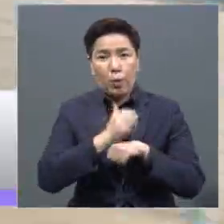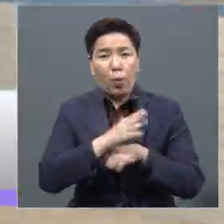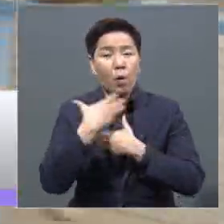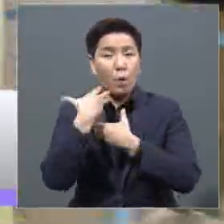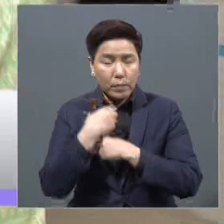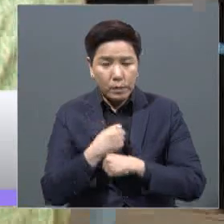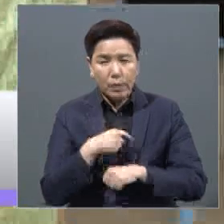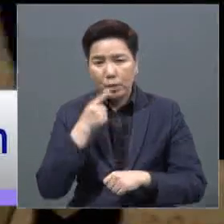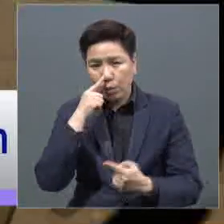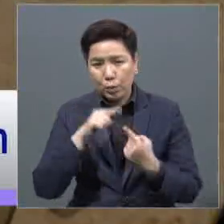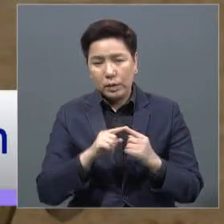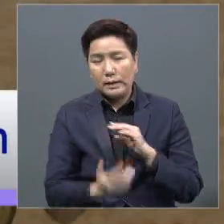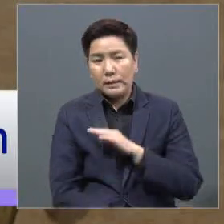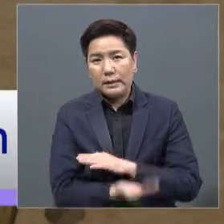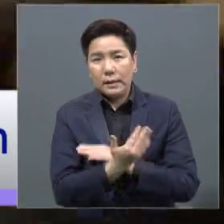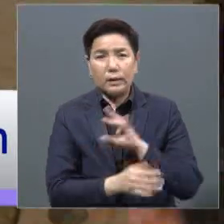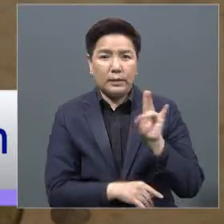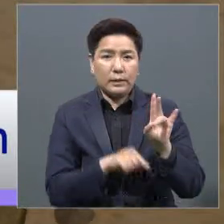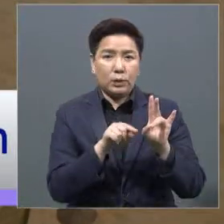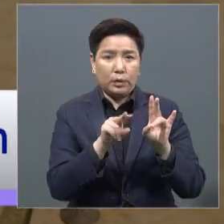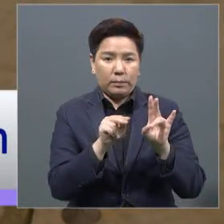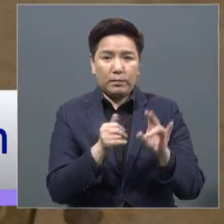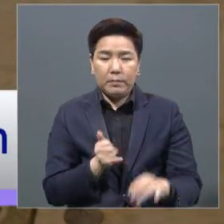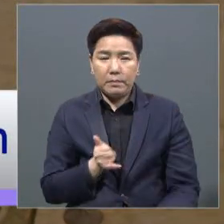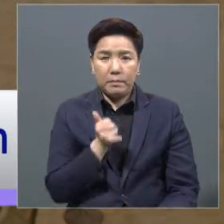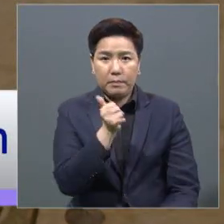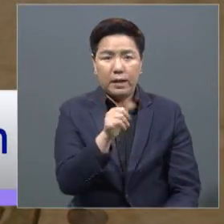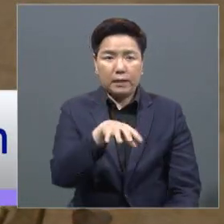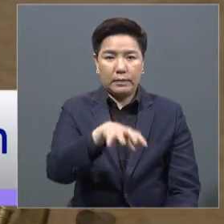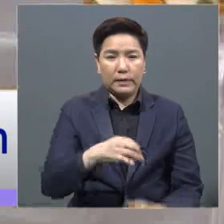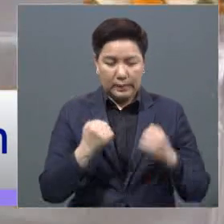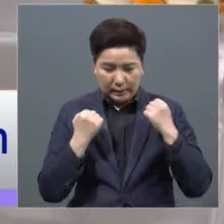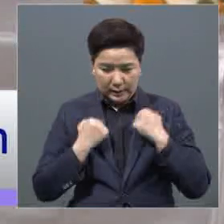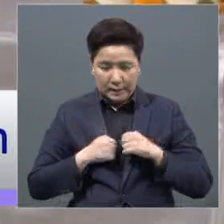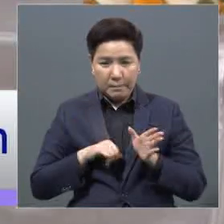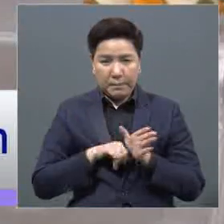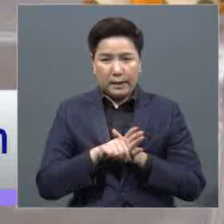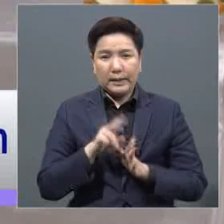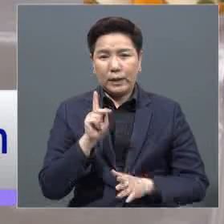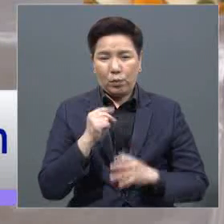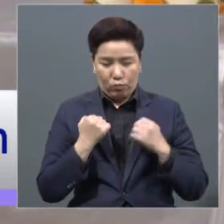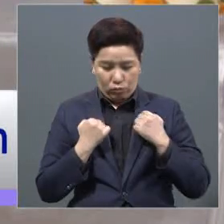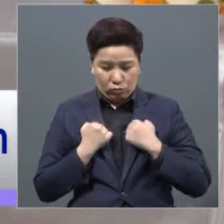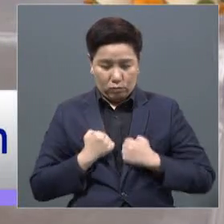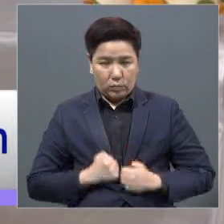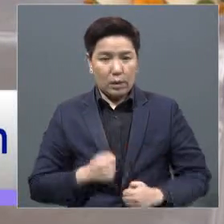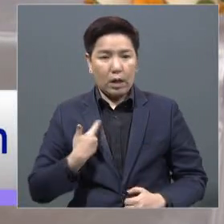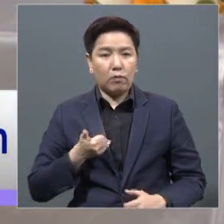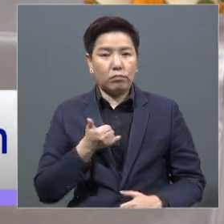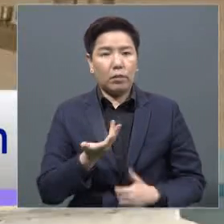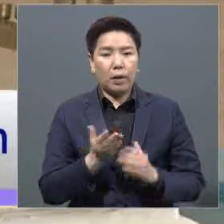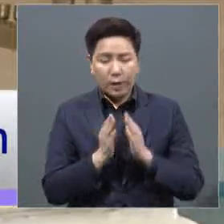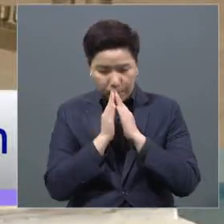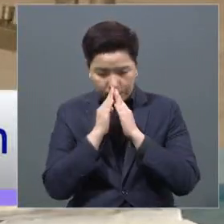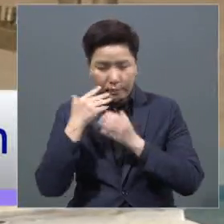ปัตย์ถือฤกษ์เลยค่ะ 7:30 นวันนี้เดินทางมาใส่ชุดผ้าไหมสีเขียวนะคะสักการะพ